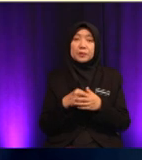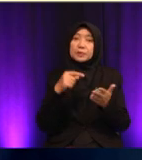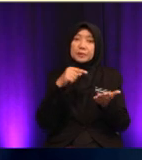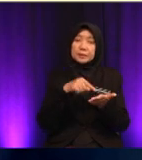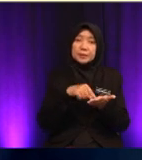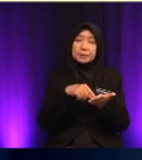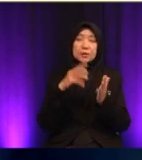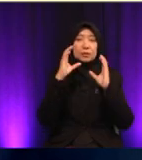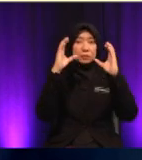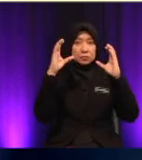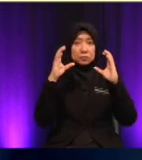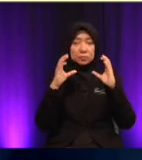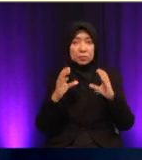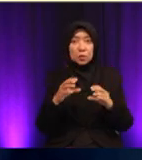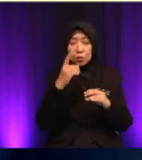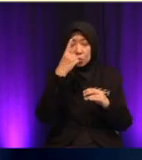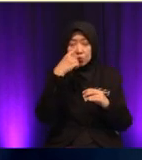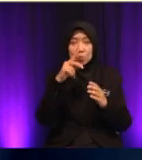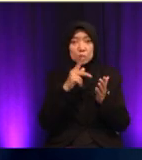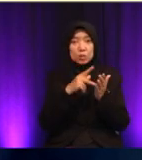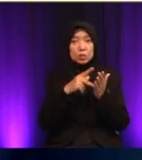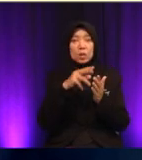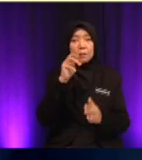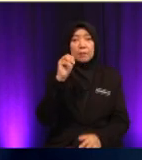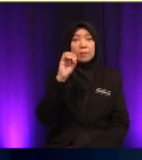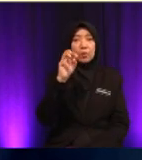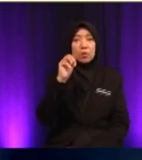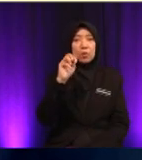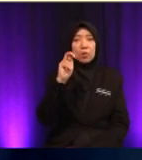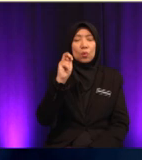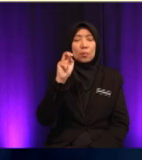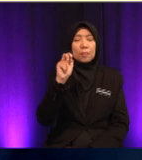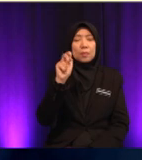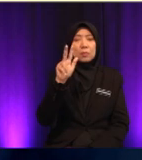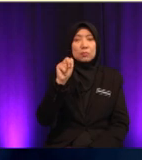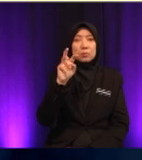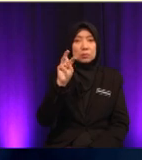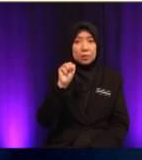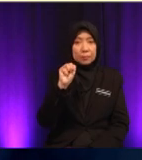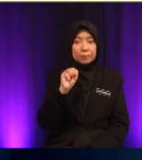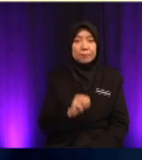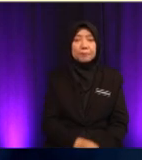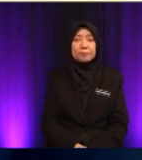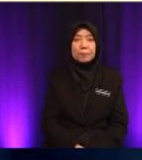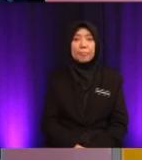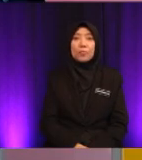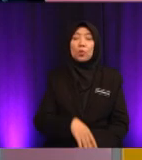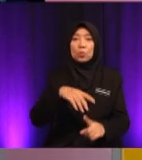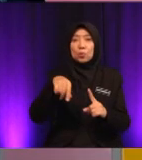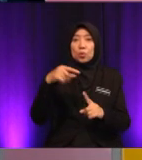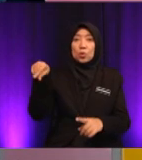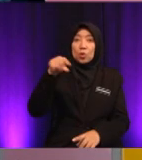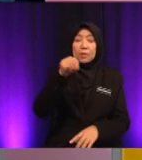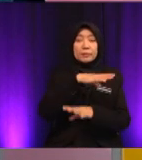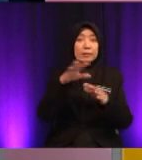momentum untuk Zarah jisin dan laju tetapi tadi kita bagi tahu bahwa Gelombang tidak ada